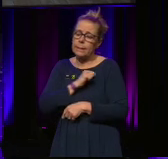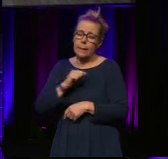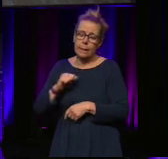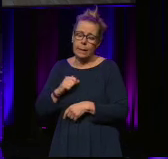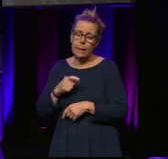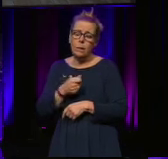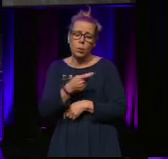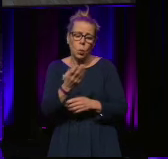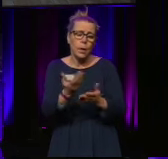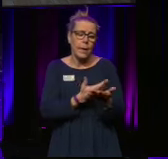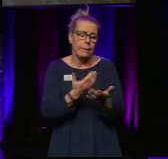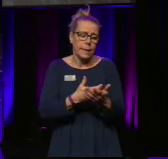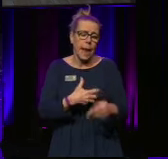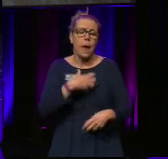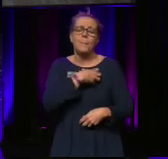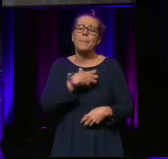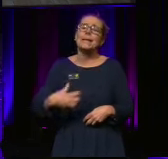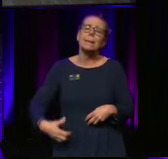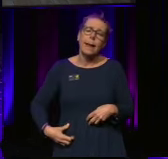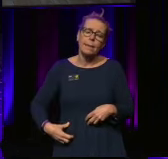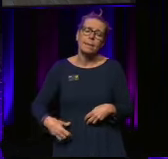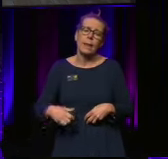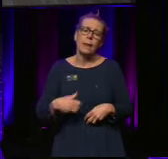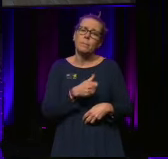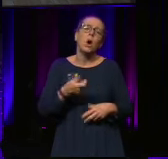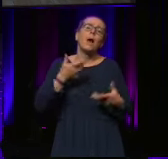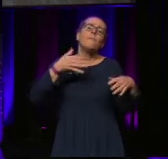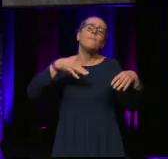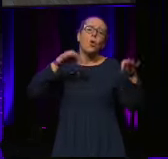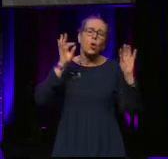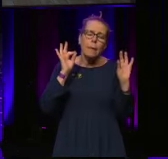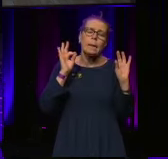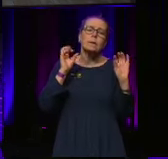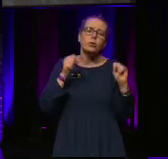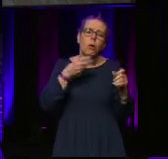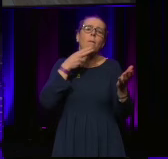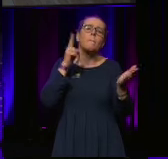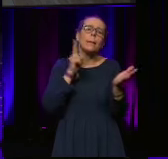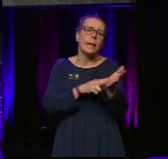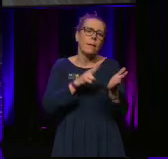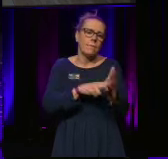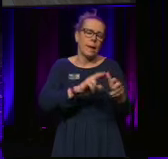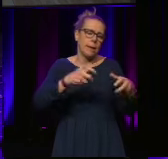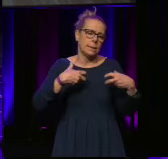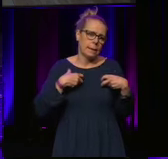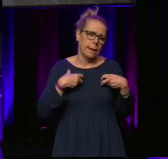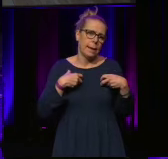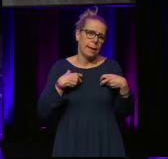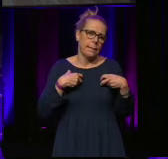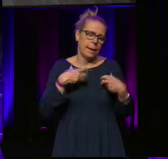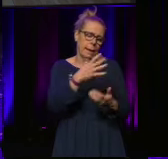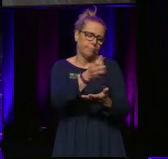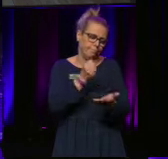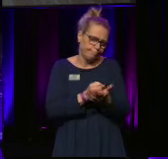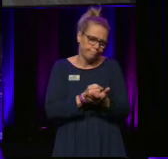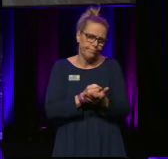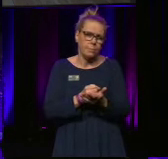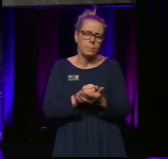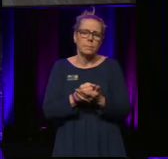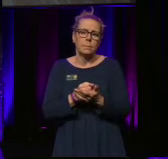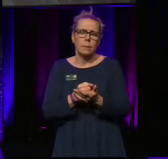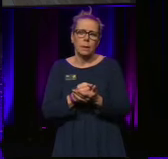vissa länder så är det presidenten som bara formellt ska bekräfta anställningen eller tillsättningen. Medan det